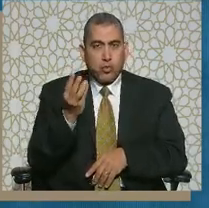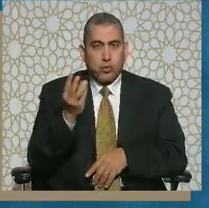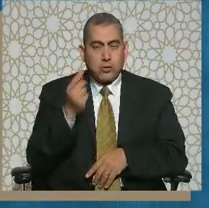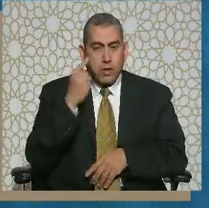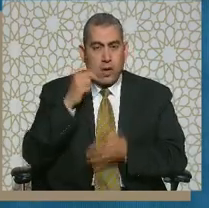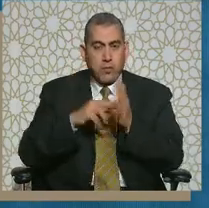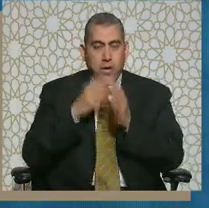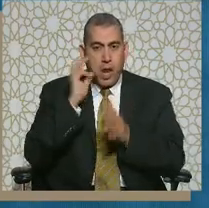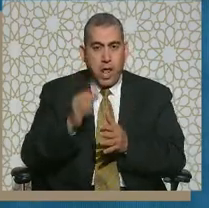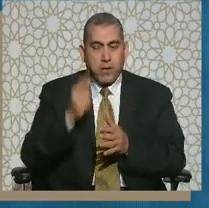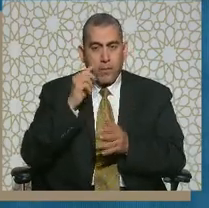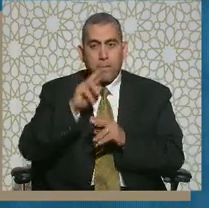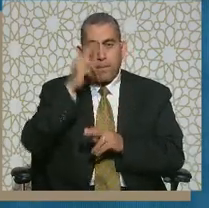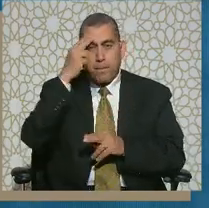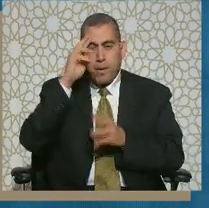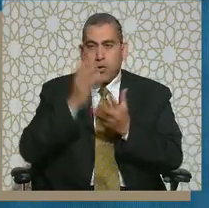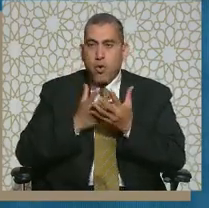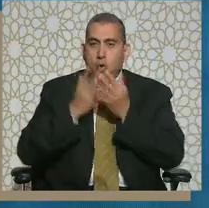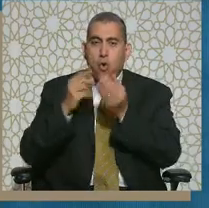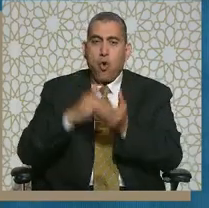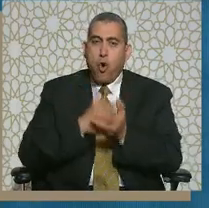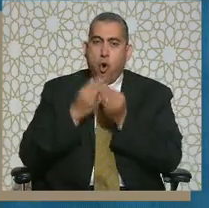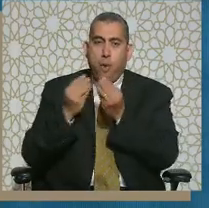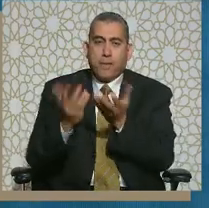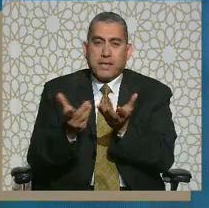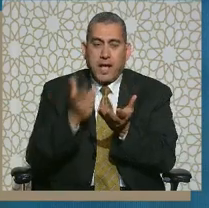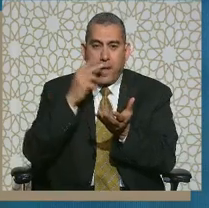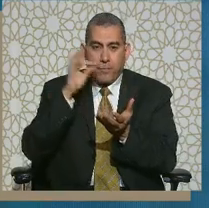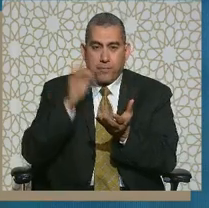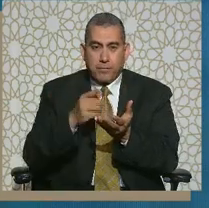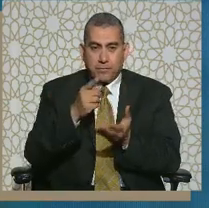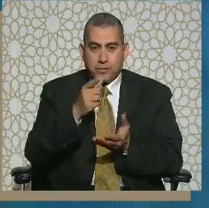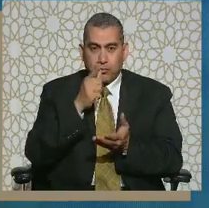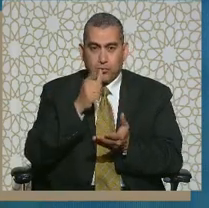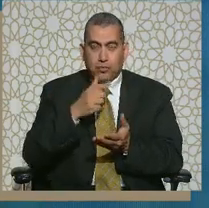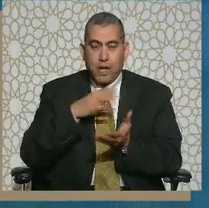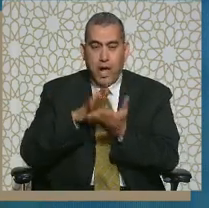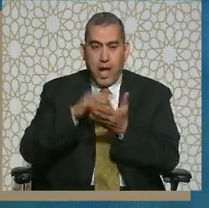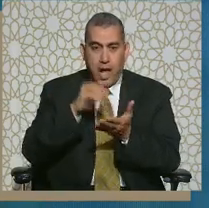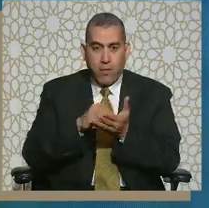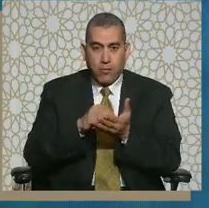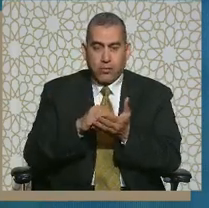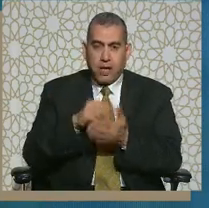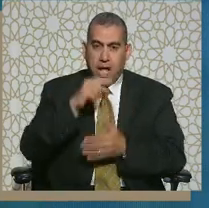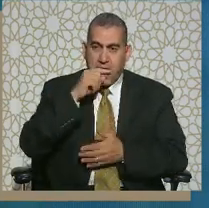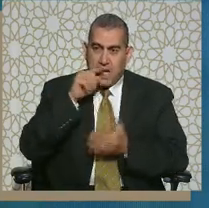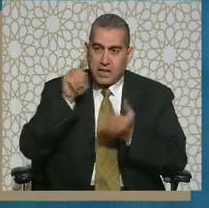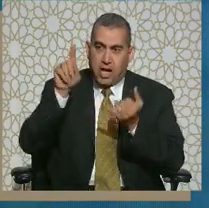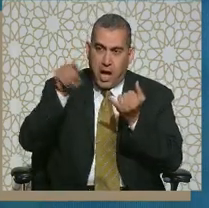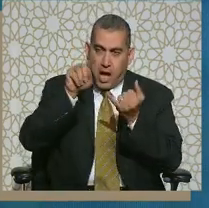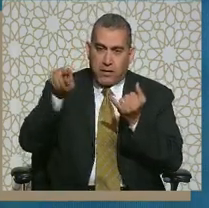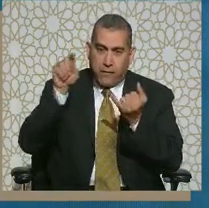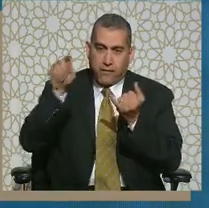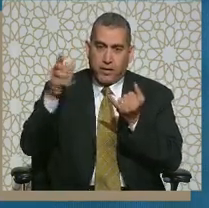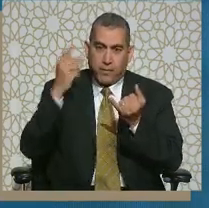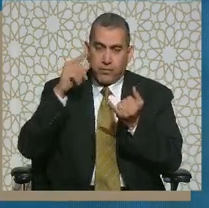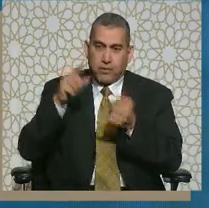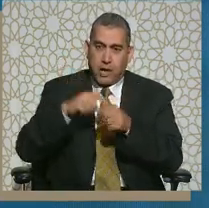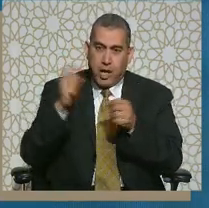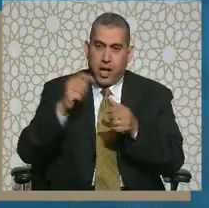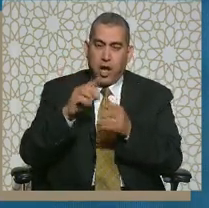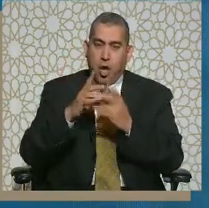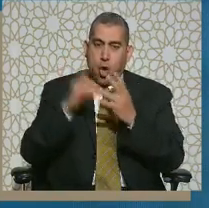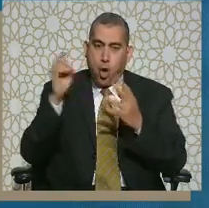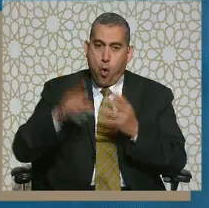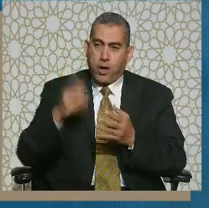هتوصل لها المعنى ده لكن مش هتوصل لها المعنى ان انت تبتدي تلوم عليها لان هي معنى ان هي راحت عملت